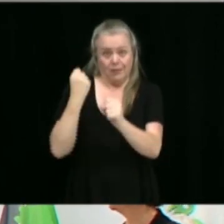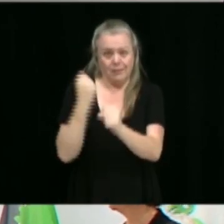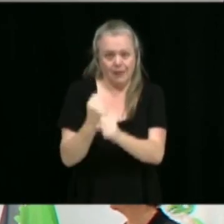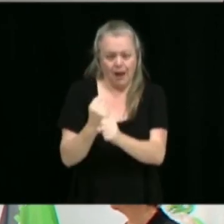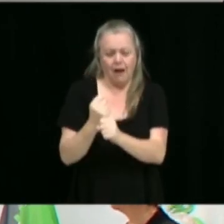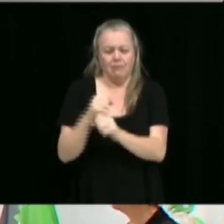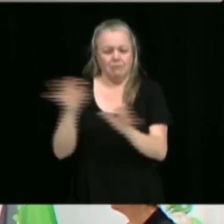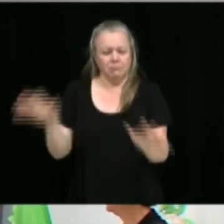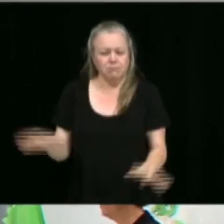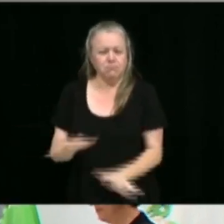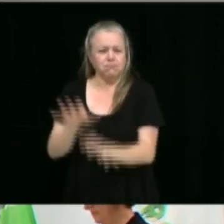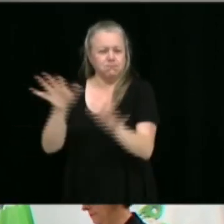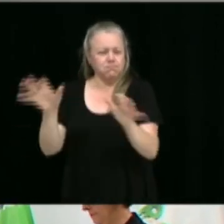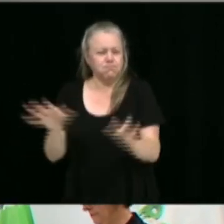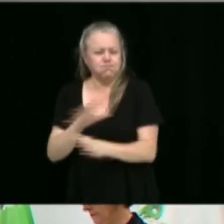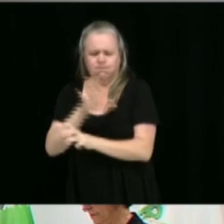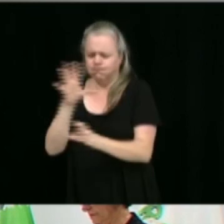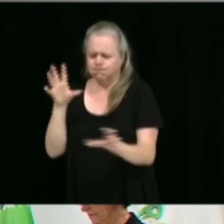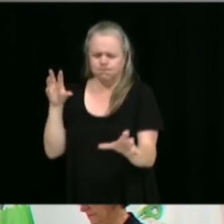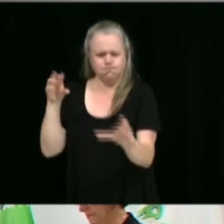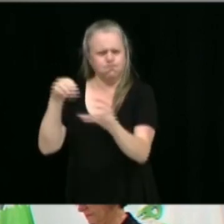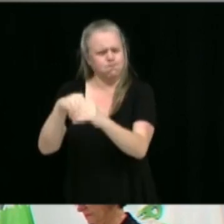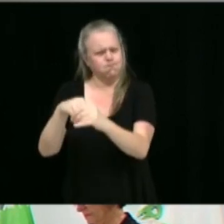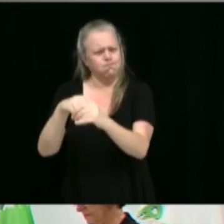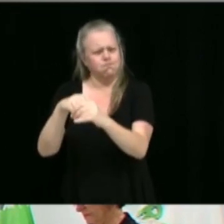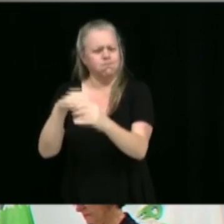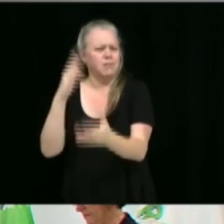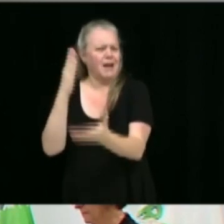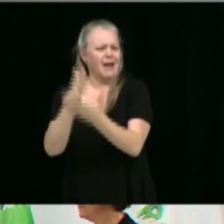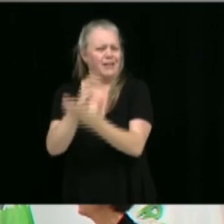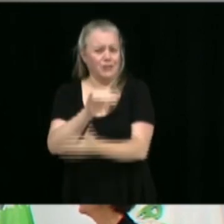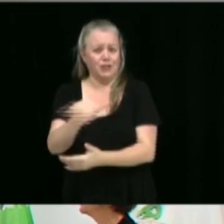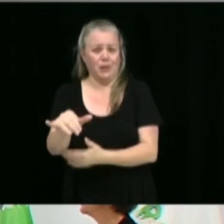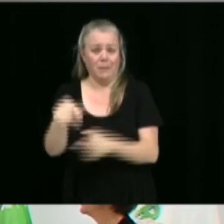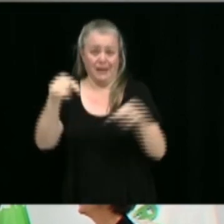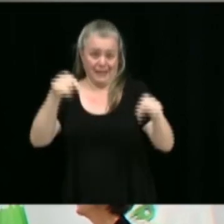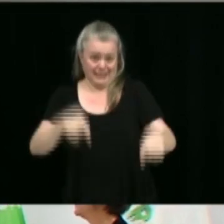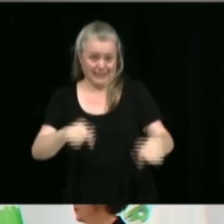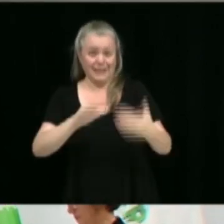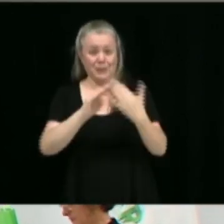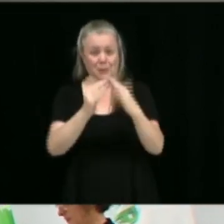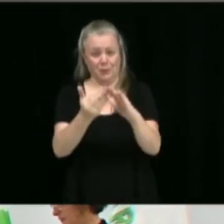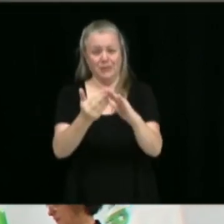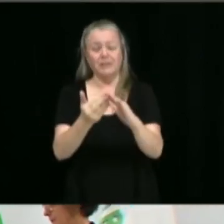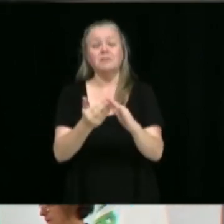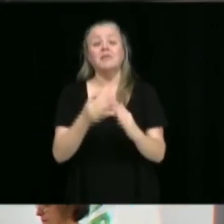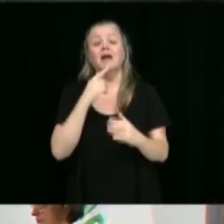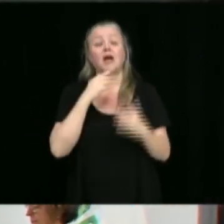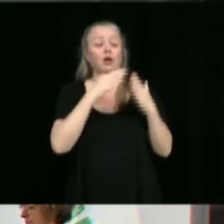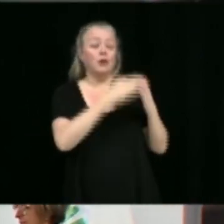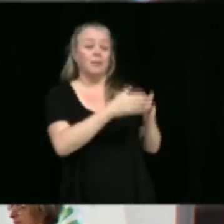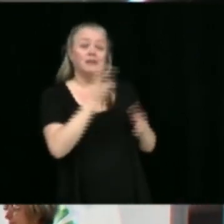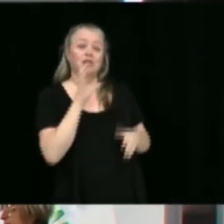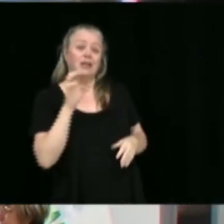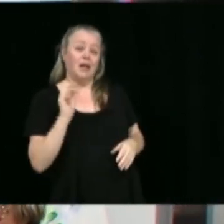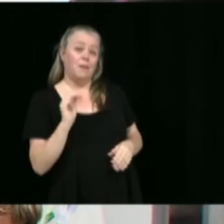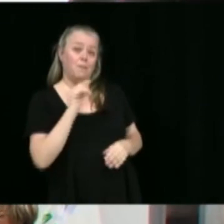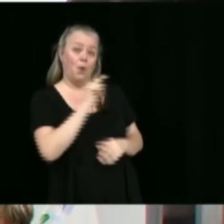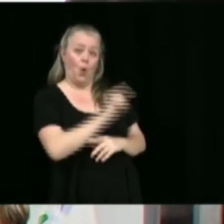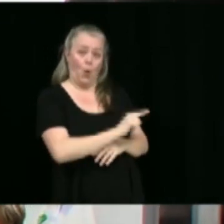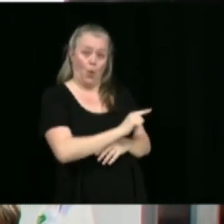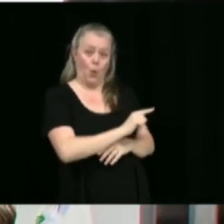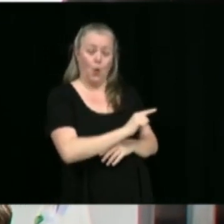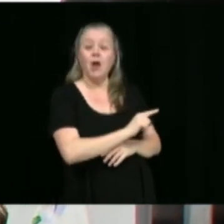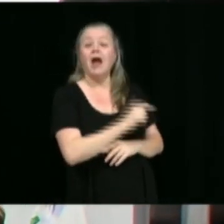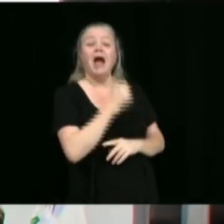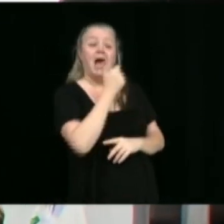leur engagement sans faille et exceptionnel dans notre communauté. J'invite maintenant ma collègue Chantal Moreau, qui comporte ce